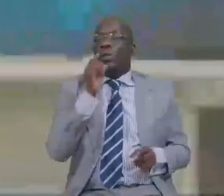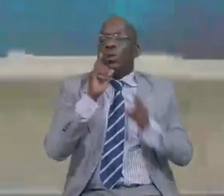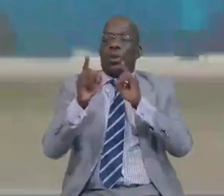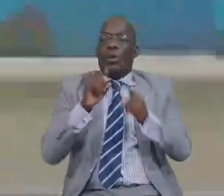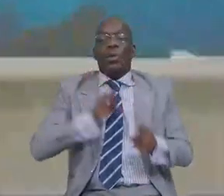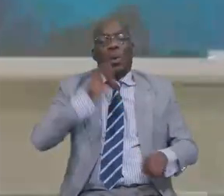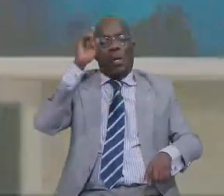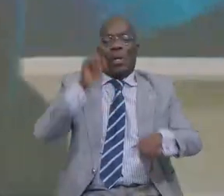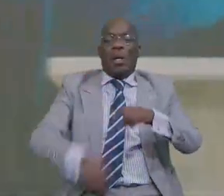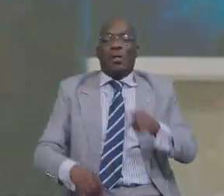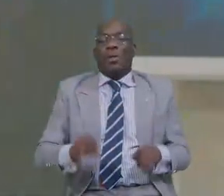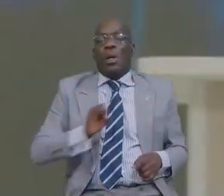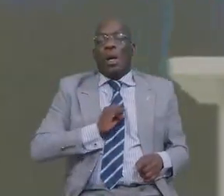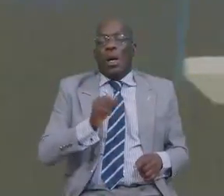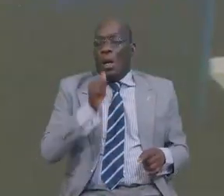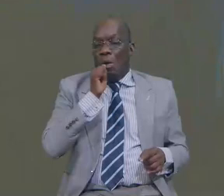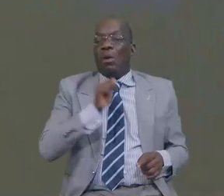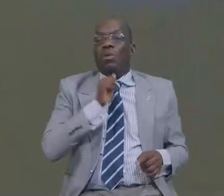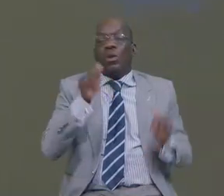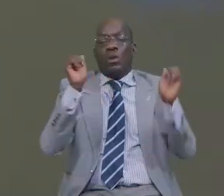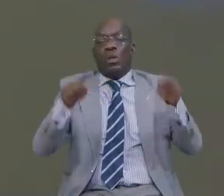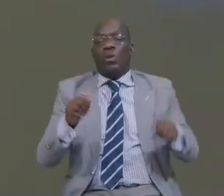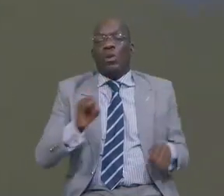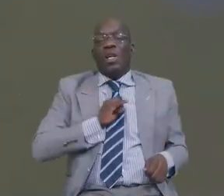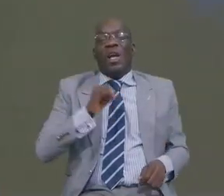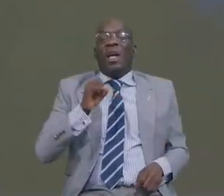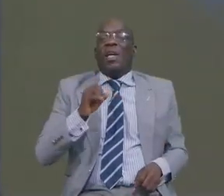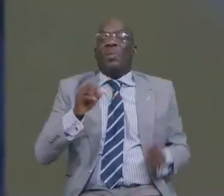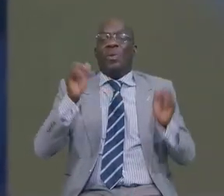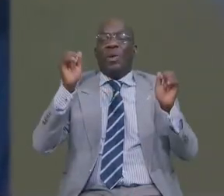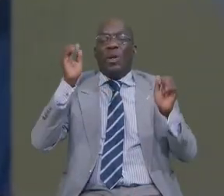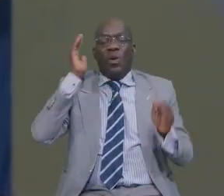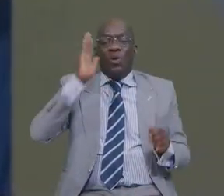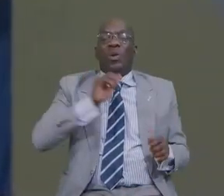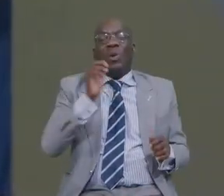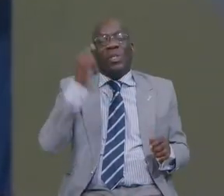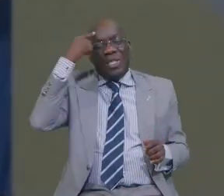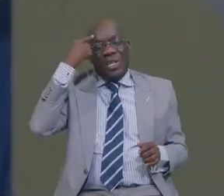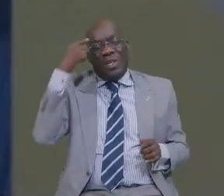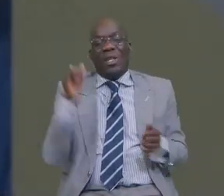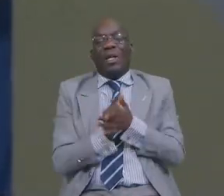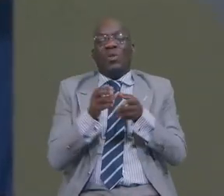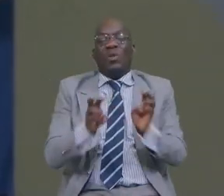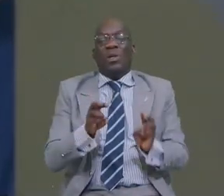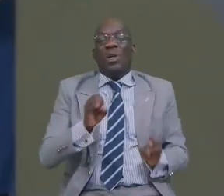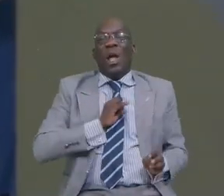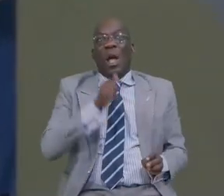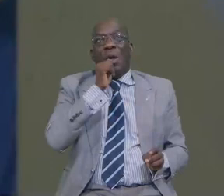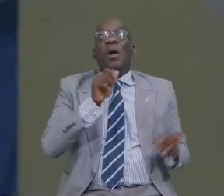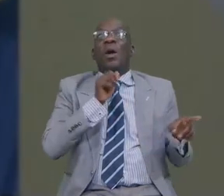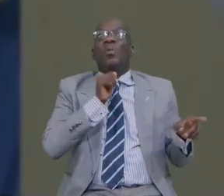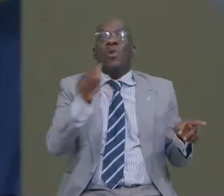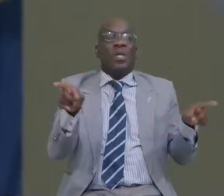peux pas, je ne suis pas capable, je ne devrais pas trop penser à moi-même. Je ne suis